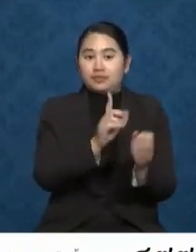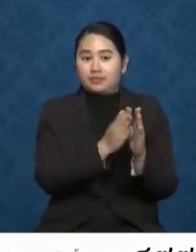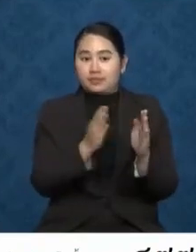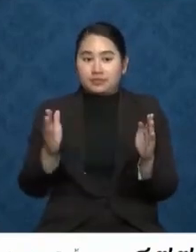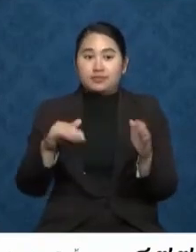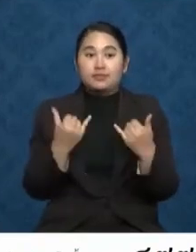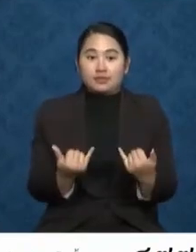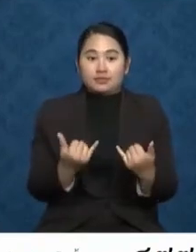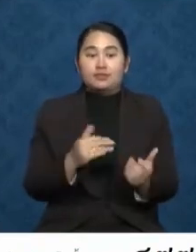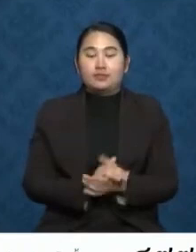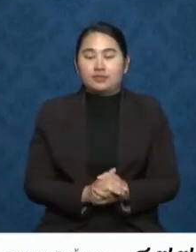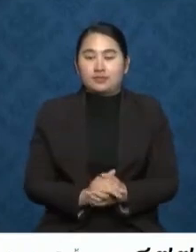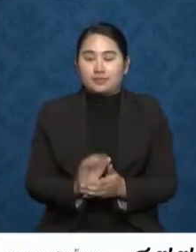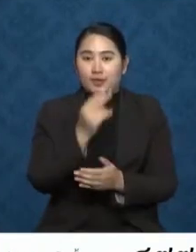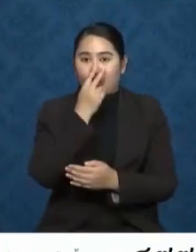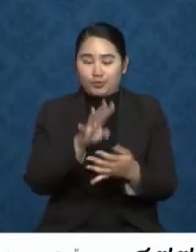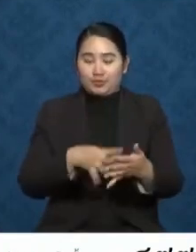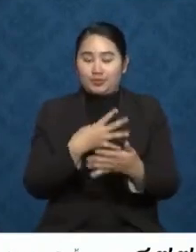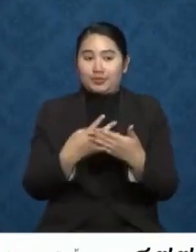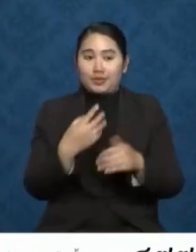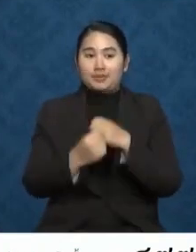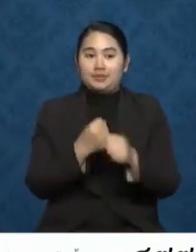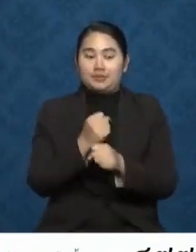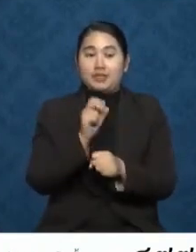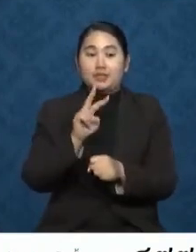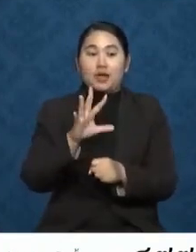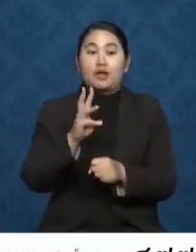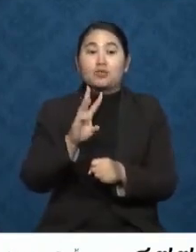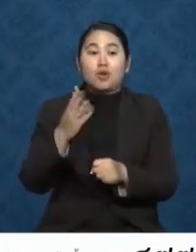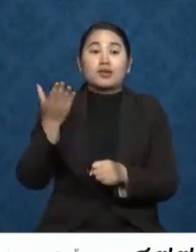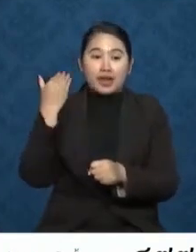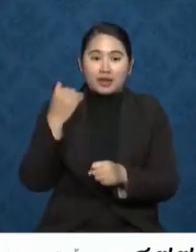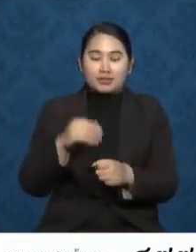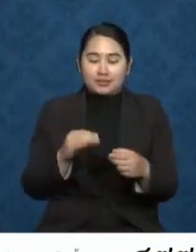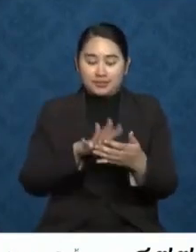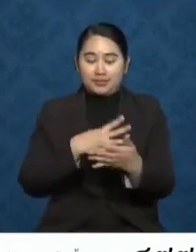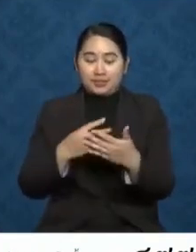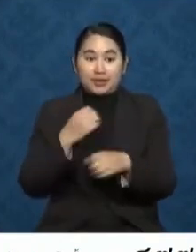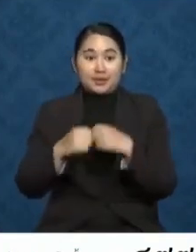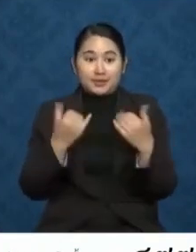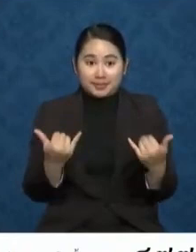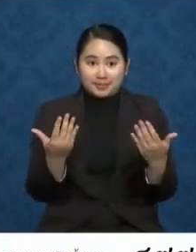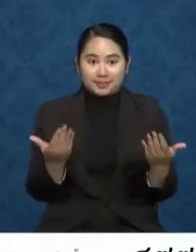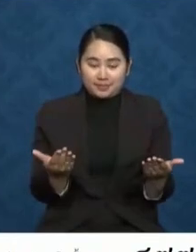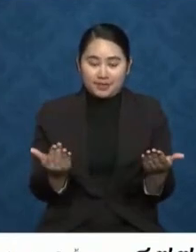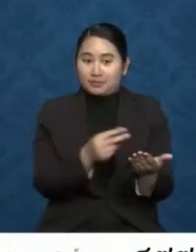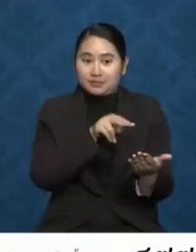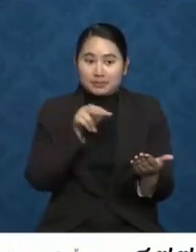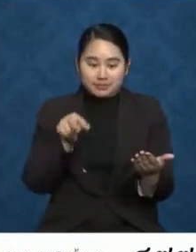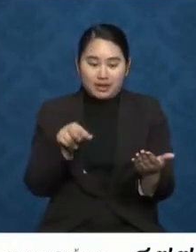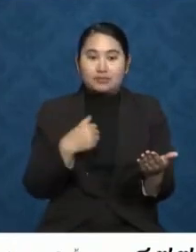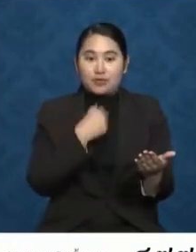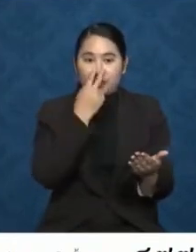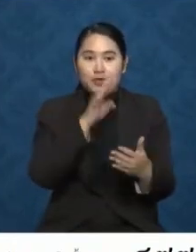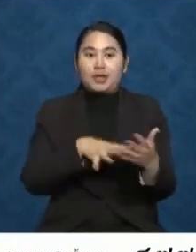ระราชบัญญัติตัวนี้และหากดูในวงจำกัดเข้าเฉพาะปีงบประมาณที่ผ่านมาคือปี66กับร่างพระราชบัญญัติฉบับนี้จะพบว่าภายใต้แผนงบ